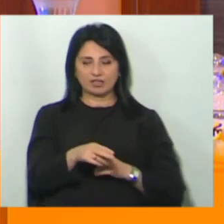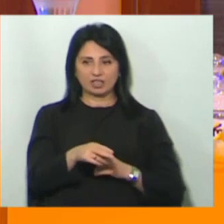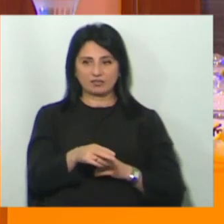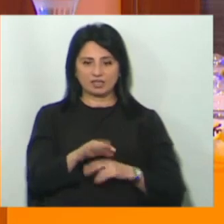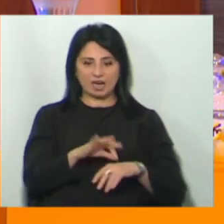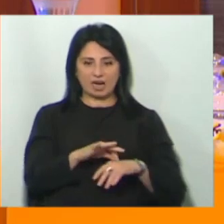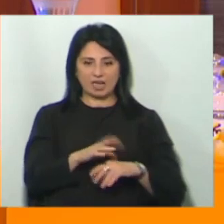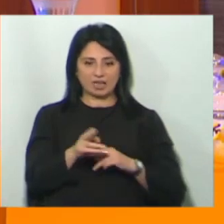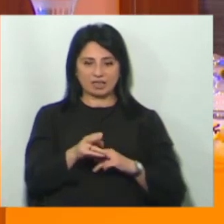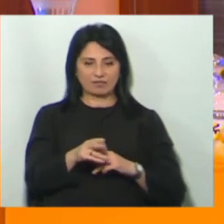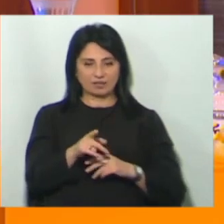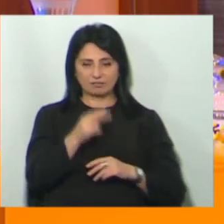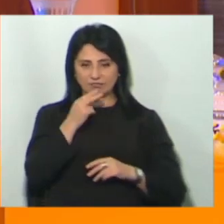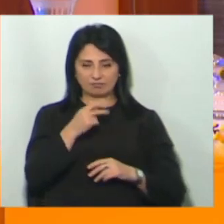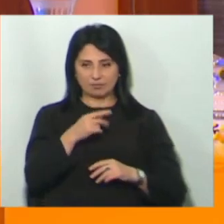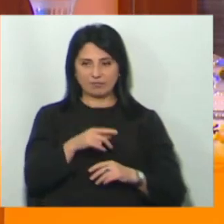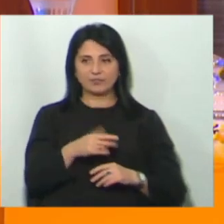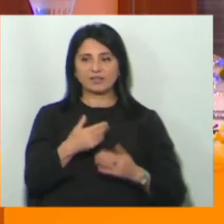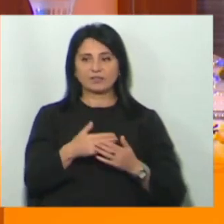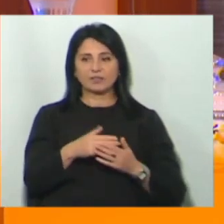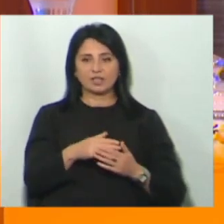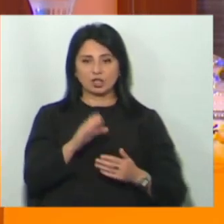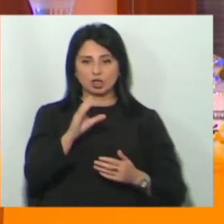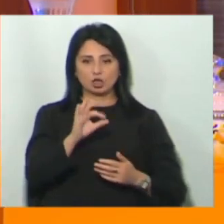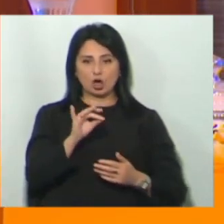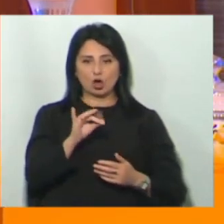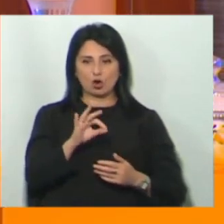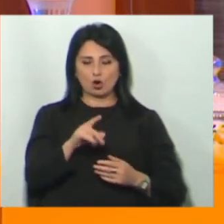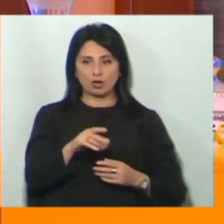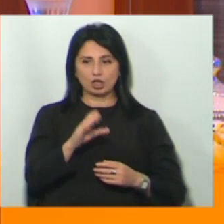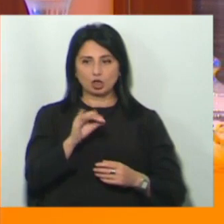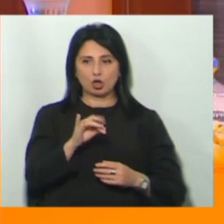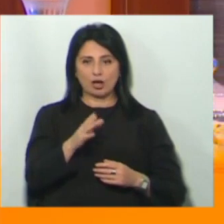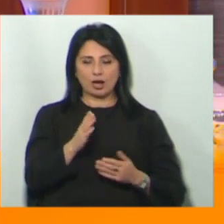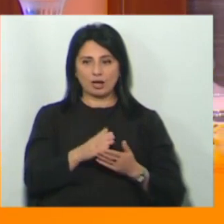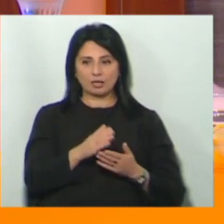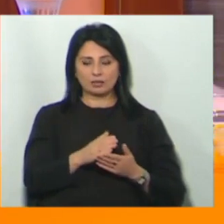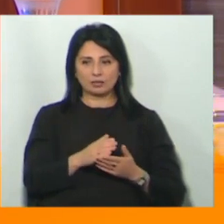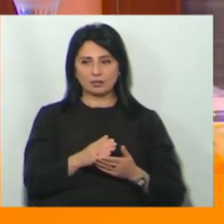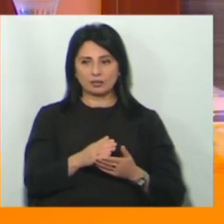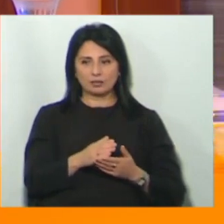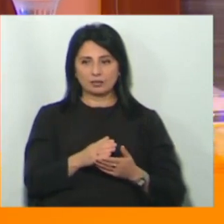ამიტომ კანისთვის თევზს ძალიან დიდი მნიშვნელობა აქვს. Მაგალითად, სოია, რომელიც გახლავთ